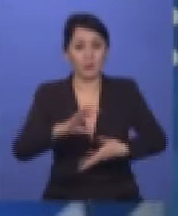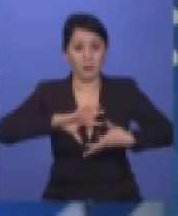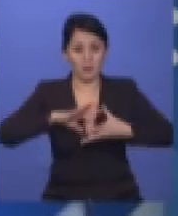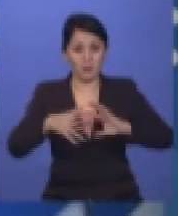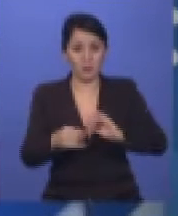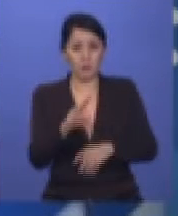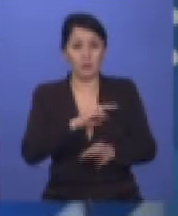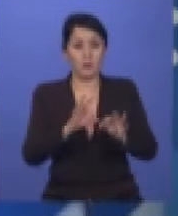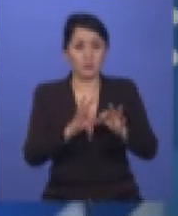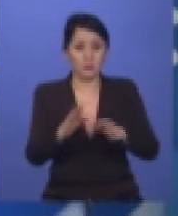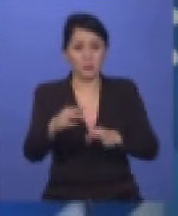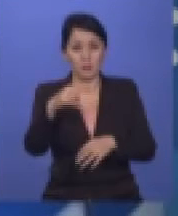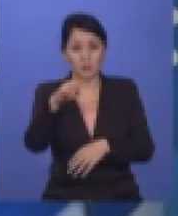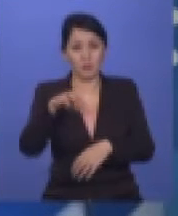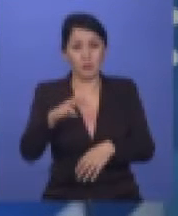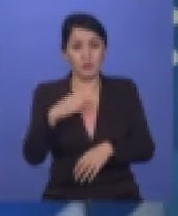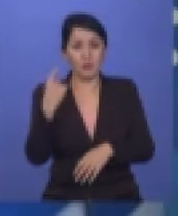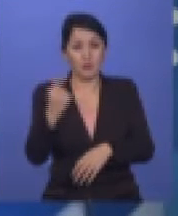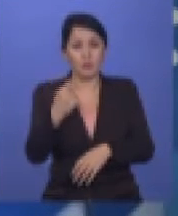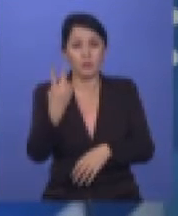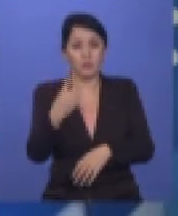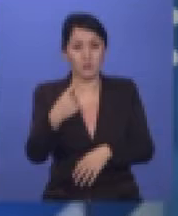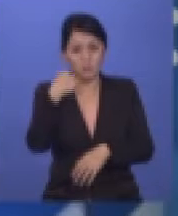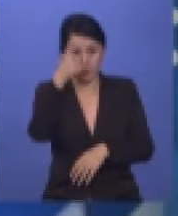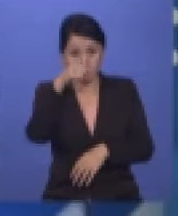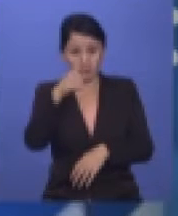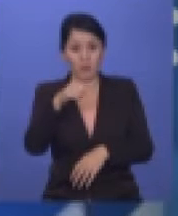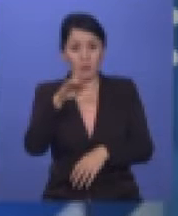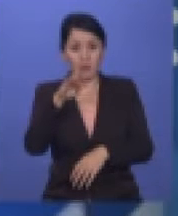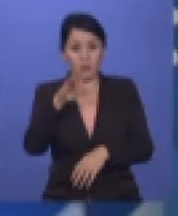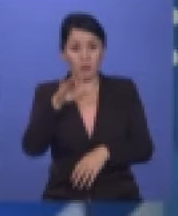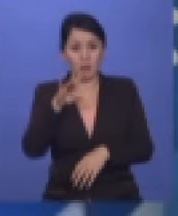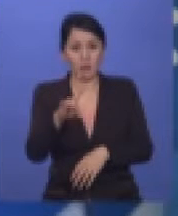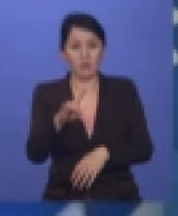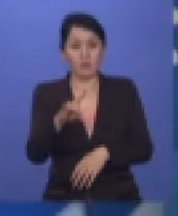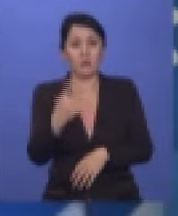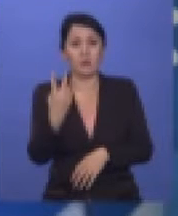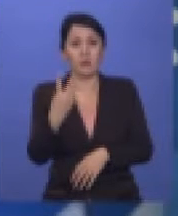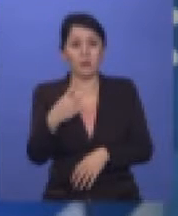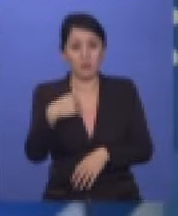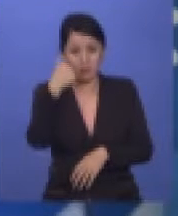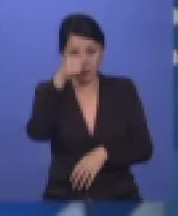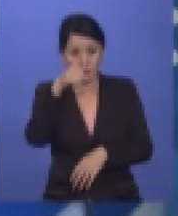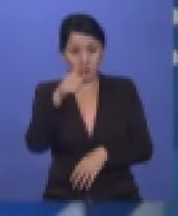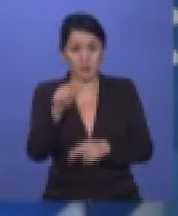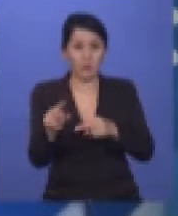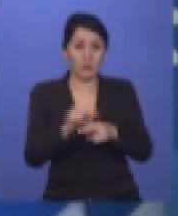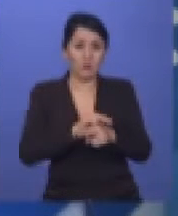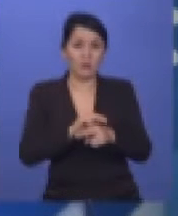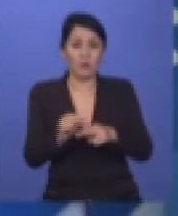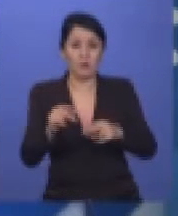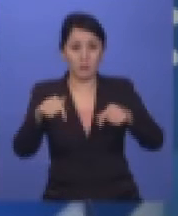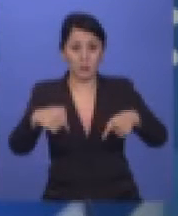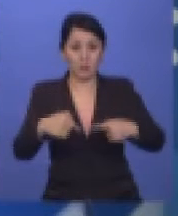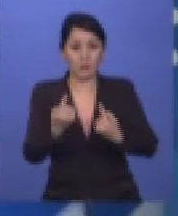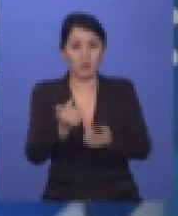итоги деятельности в сфере жилищно-коммунального хозяйства за 2021 год. Акционерное общество «Севказэнерго» в 2021